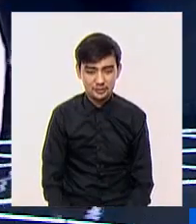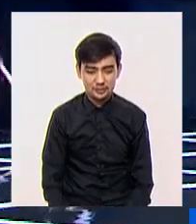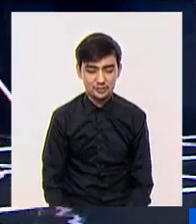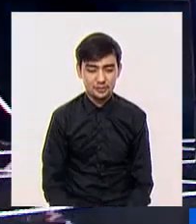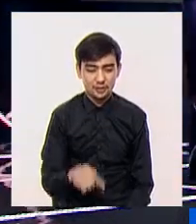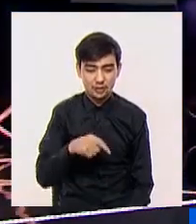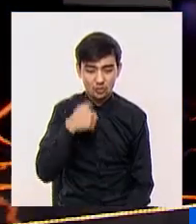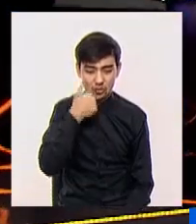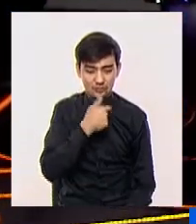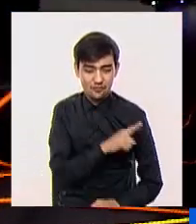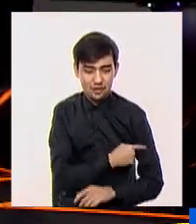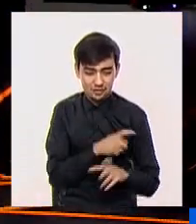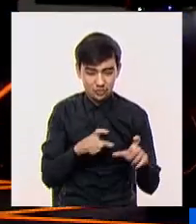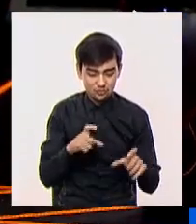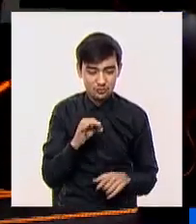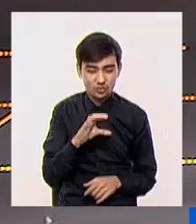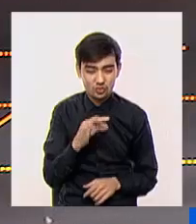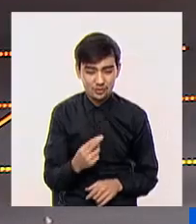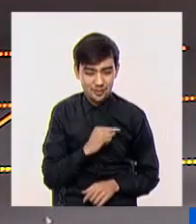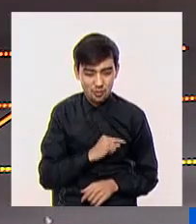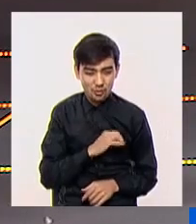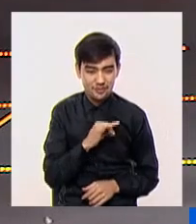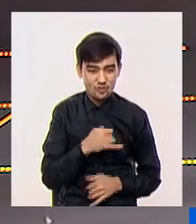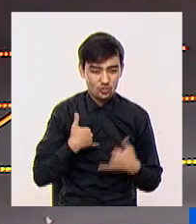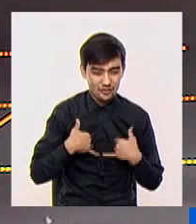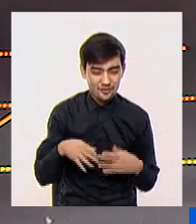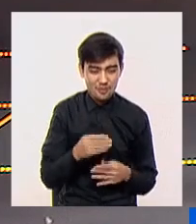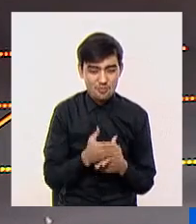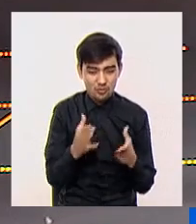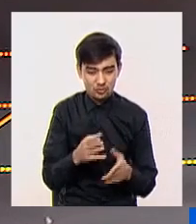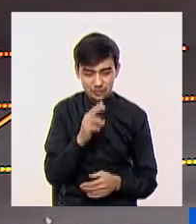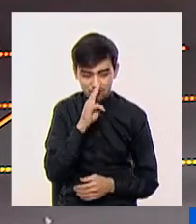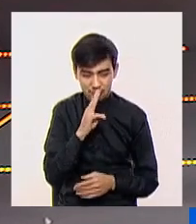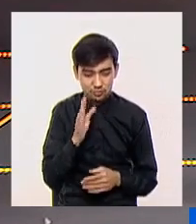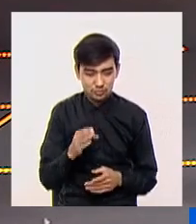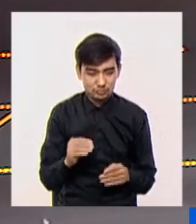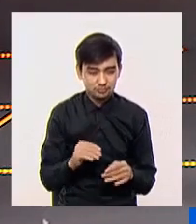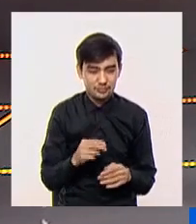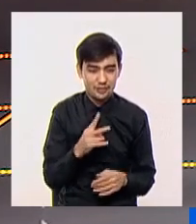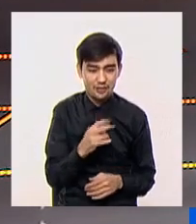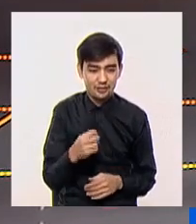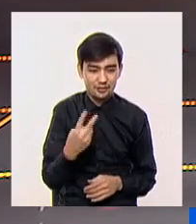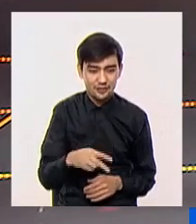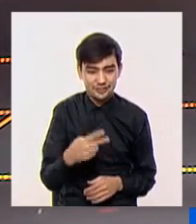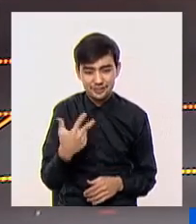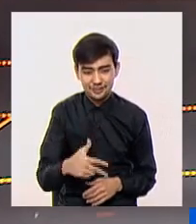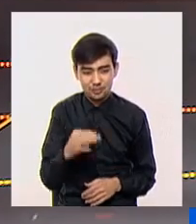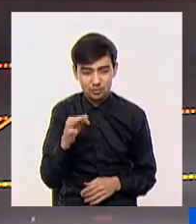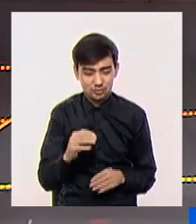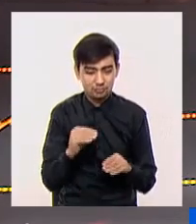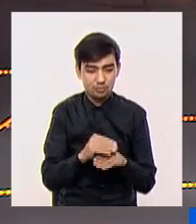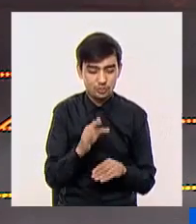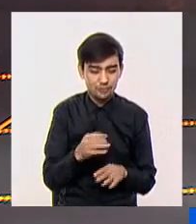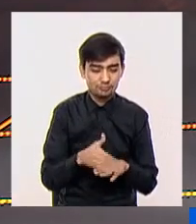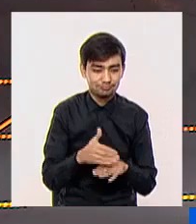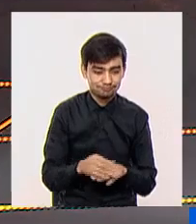С этого года медикам, соцработникам и педагогам будут платить больше. Их заработная плата вырастет на 20-30%. Поэтапно